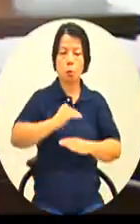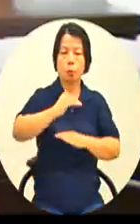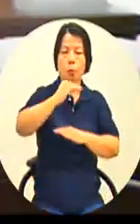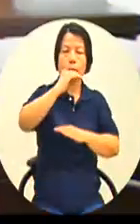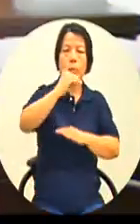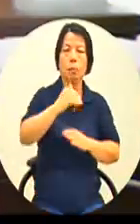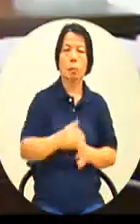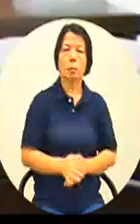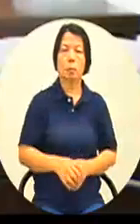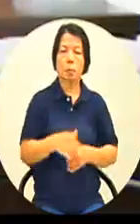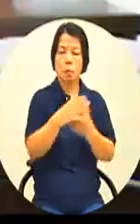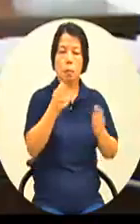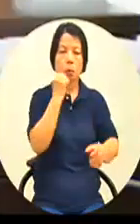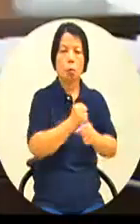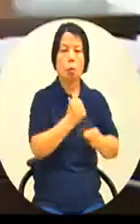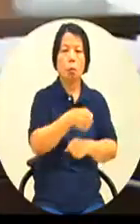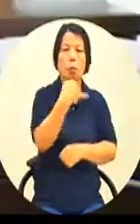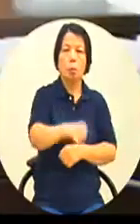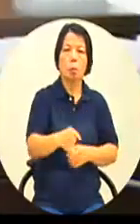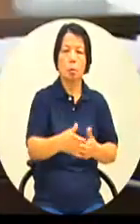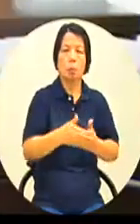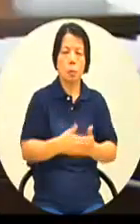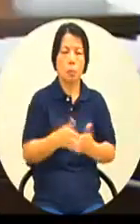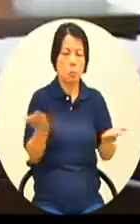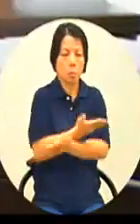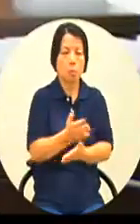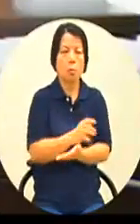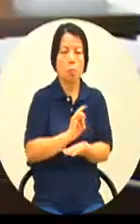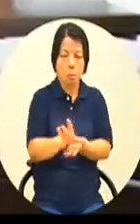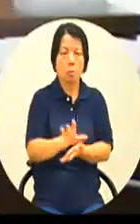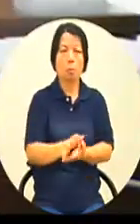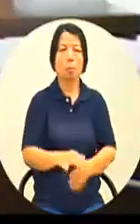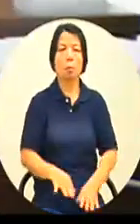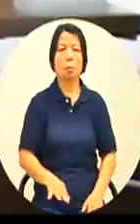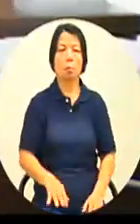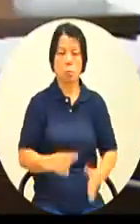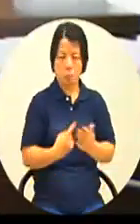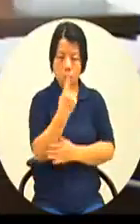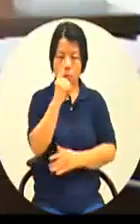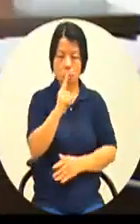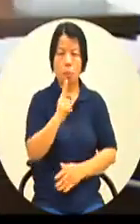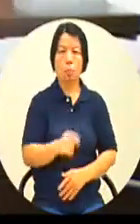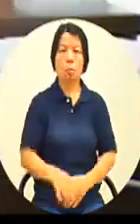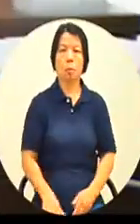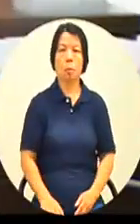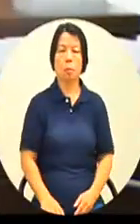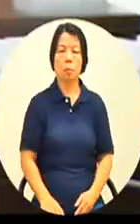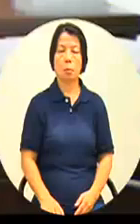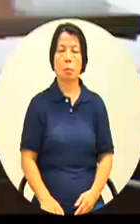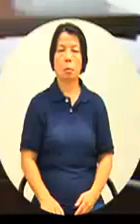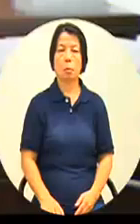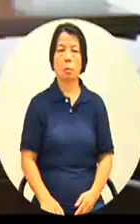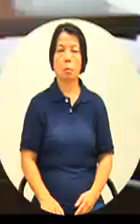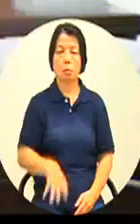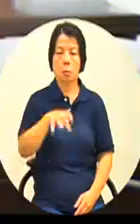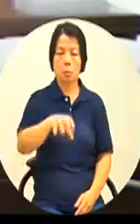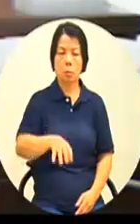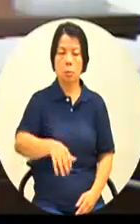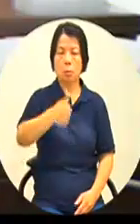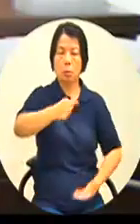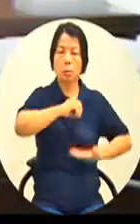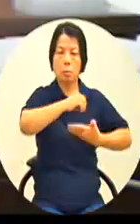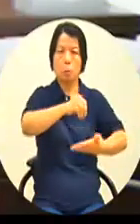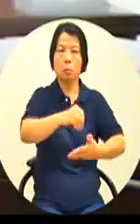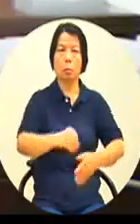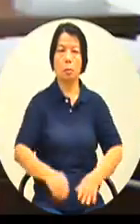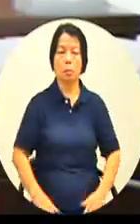什么人做了不好没能力你都挖人，但是唯一的我要给局长一个建议，